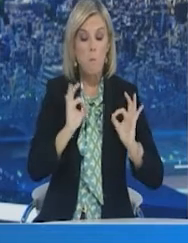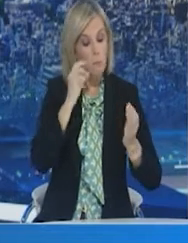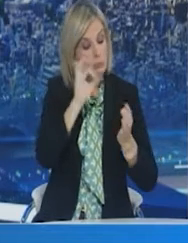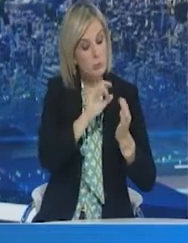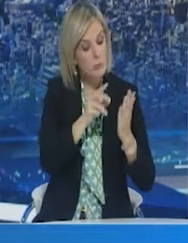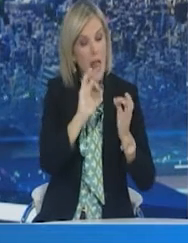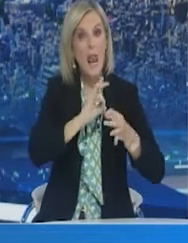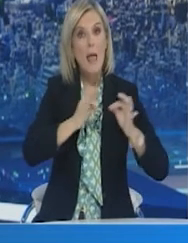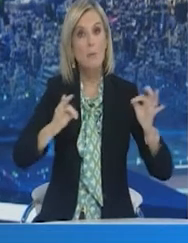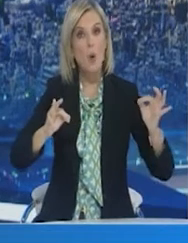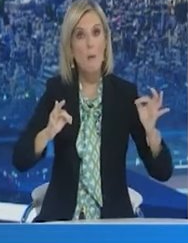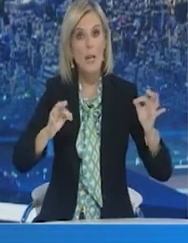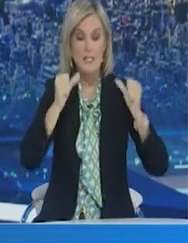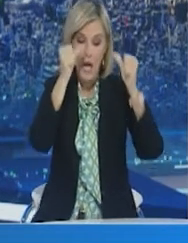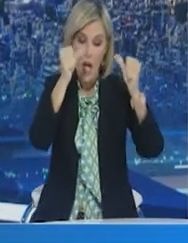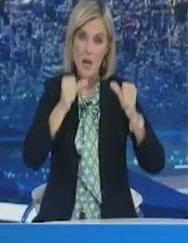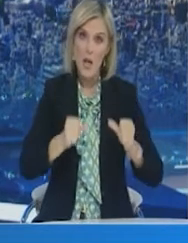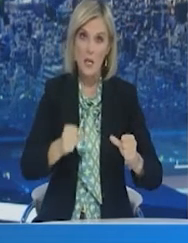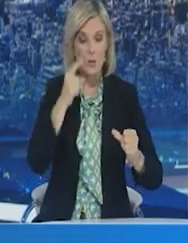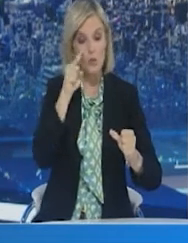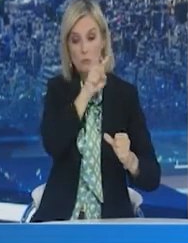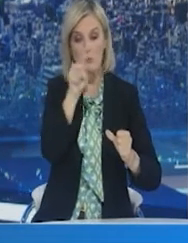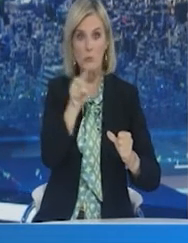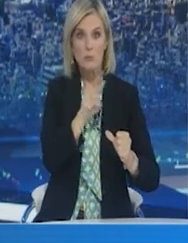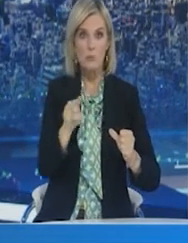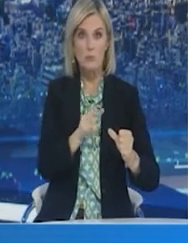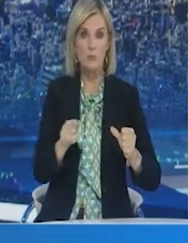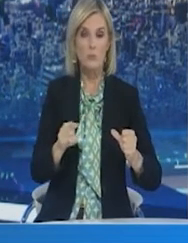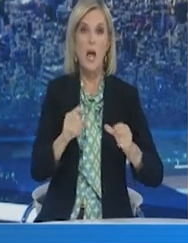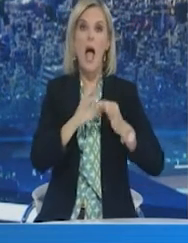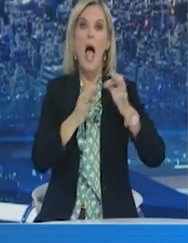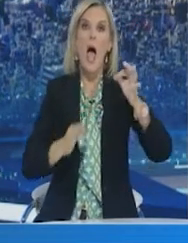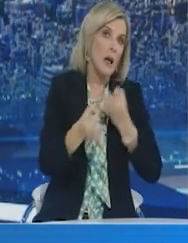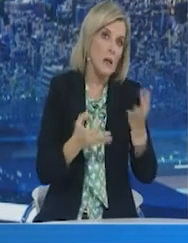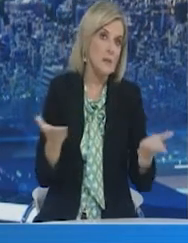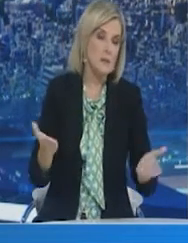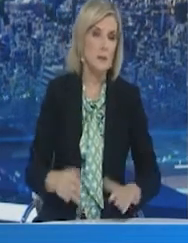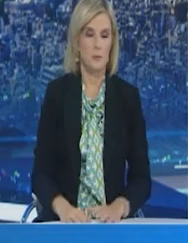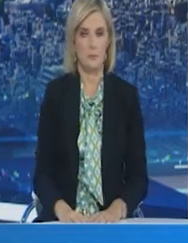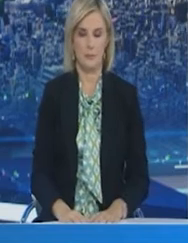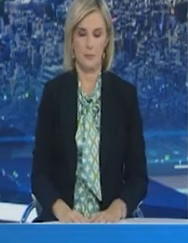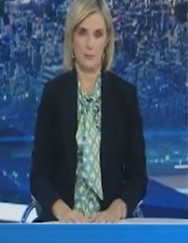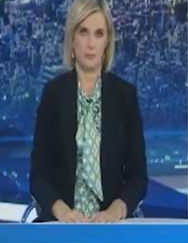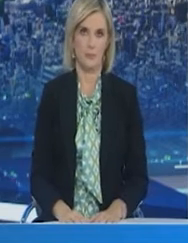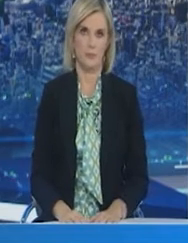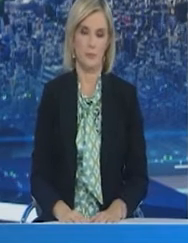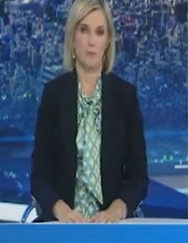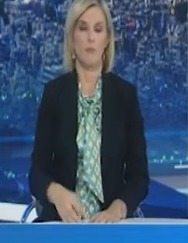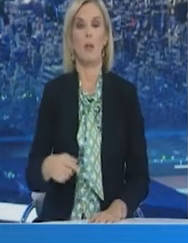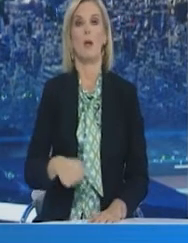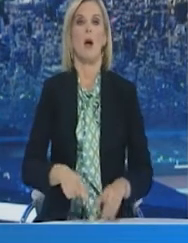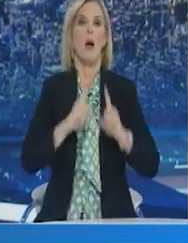βγει και υπάρχει αναλυτικός οδηγός για τη διαδικασία. Το μέτρο, η απόφαση